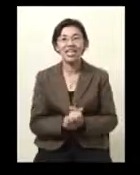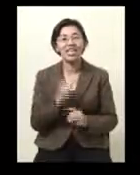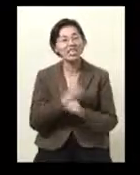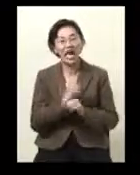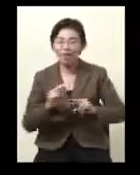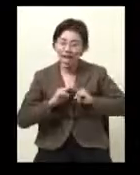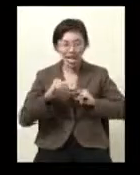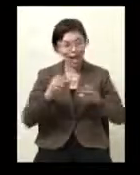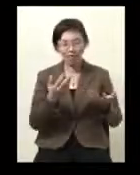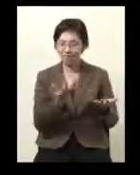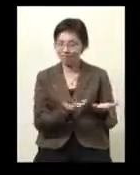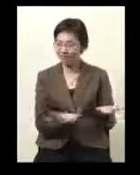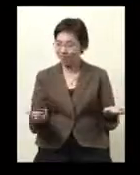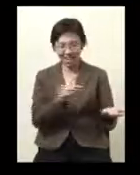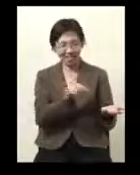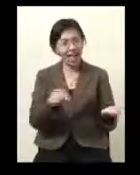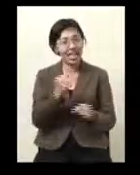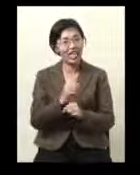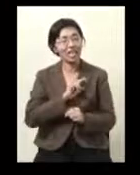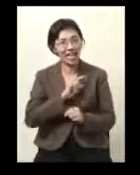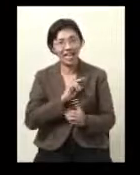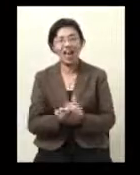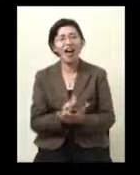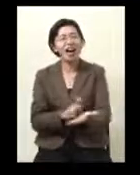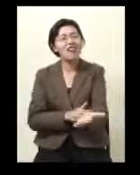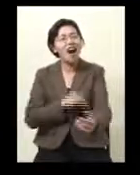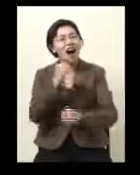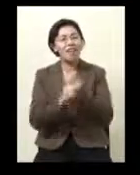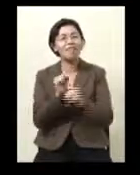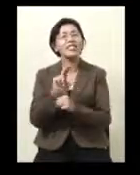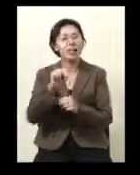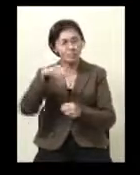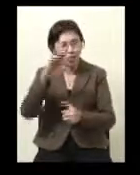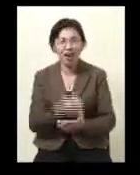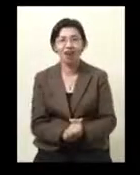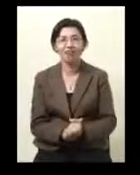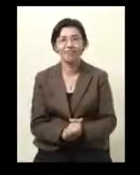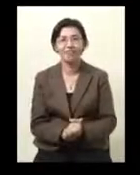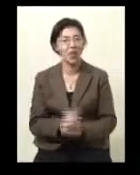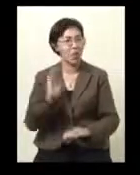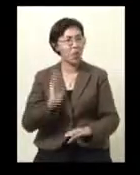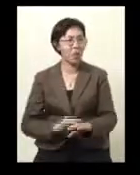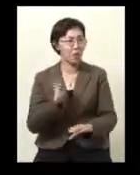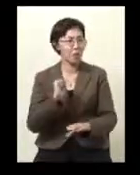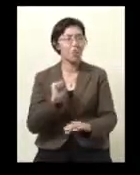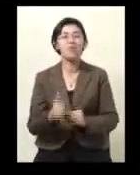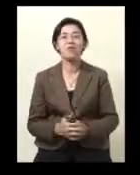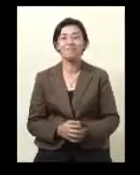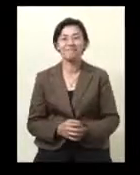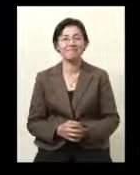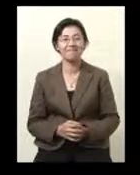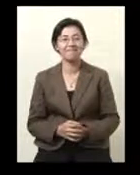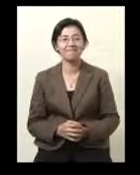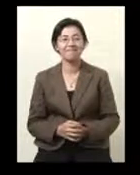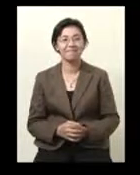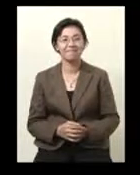ที่บอกว่าเขาทำเองทั้งนั้นนะ หนูบอกว่าอะไรนะ30ปีเป็นอะไร ก็อาจจะเป็นมืออาชีพ